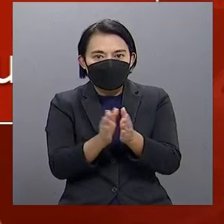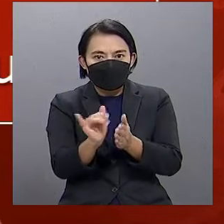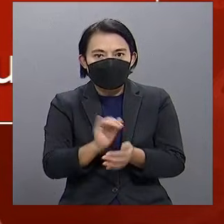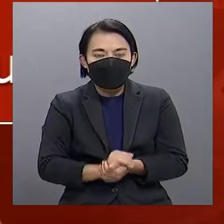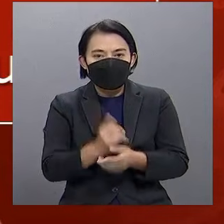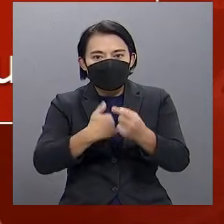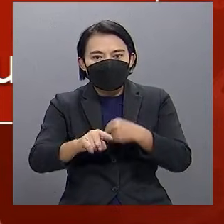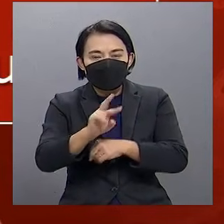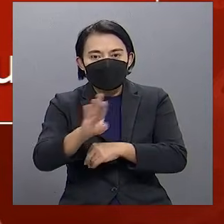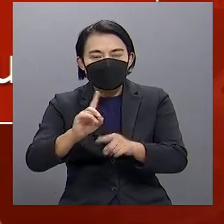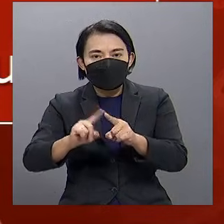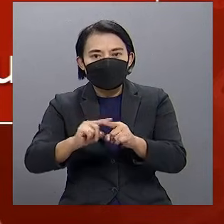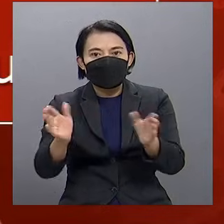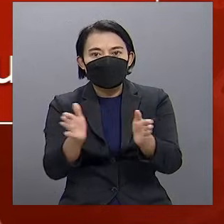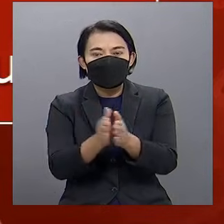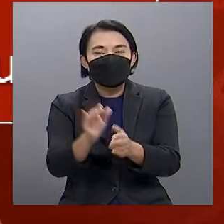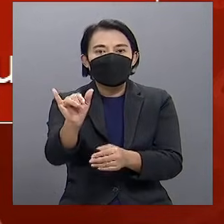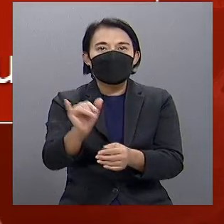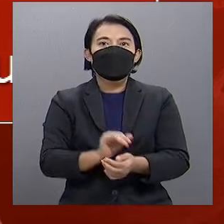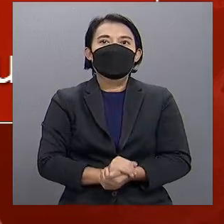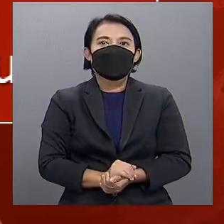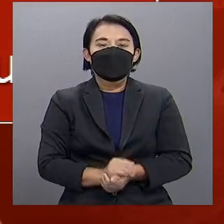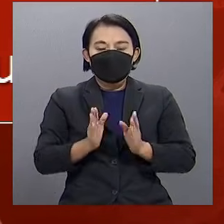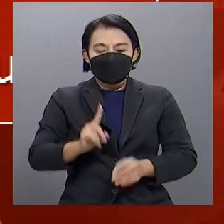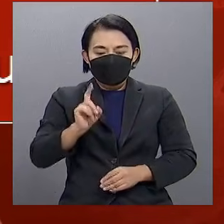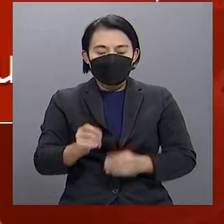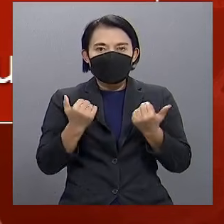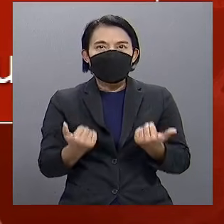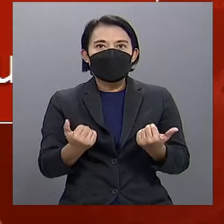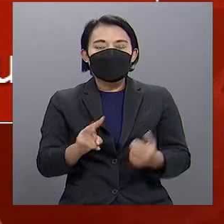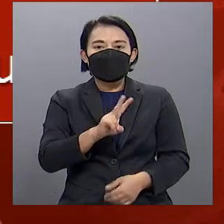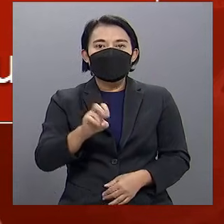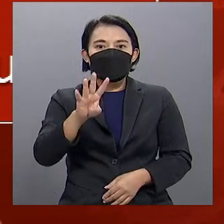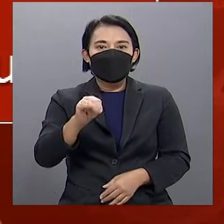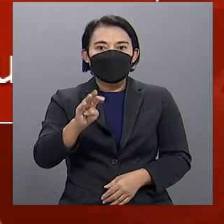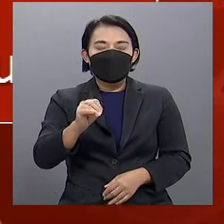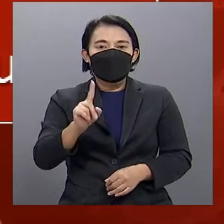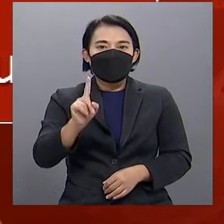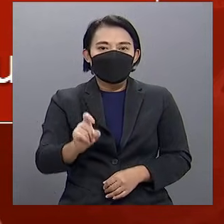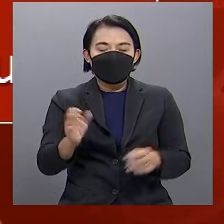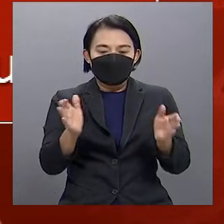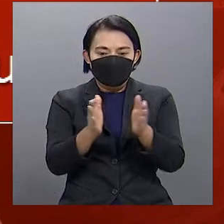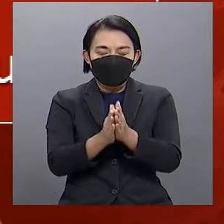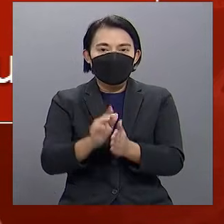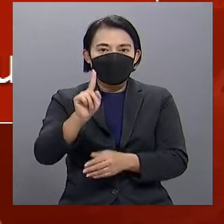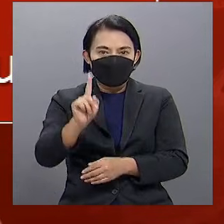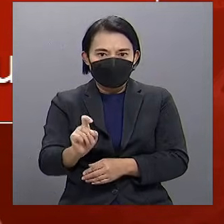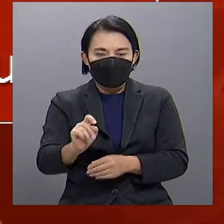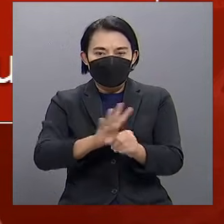ๆด้วยส่วนจำนวนผู้เสียชีวิตวันนี้เพิ่มขึ้นอีก240คนรวมมีผู้เสียชีวิตจากโควิด-19